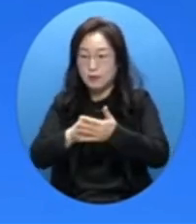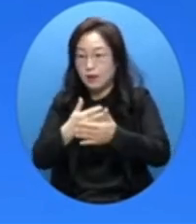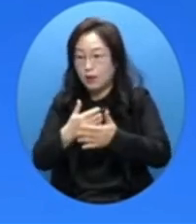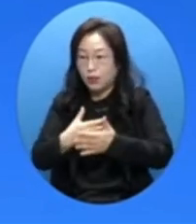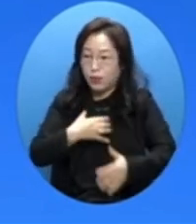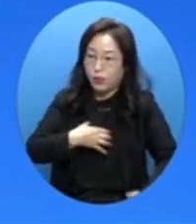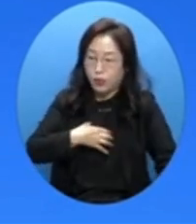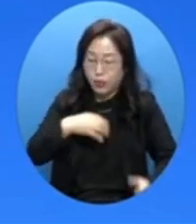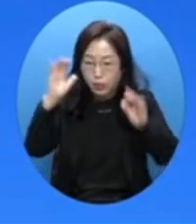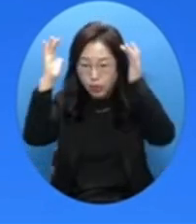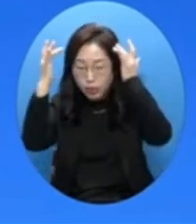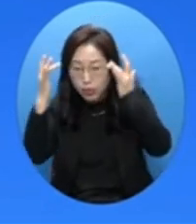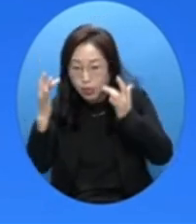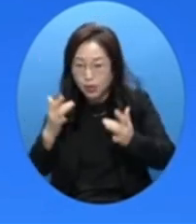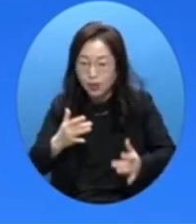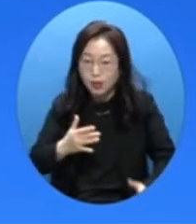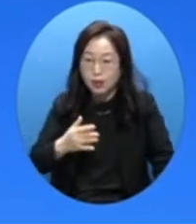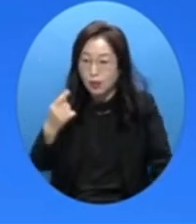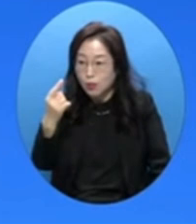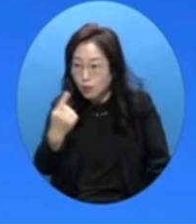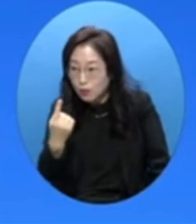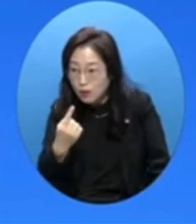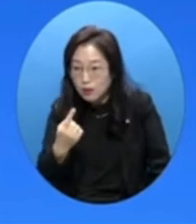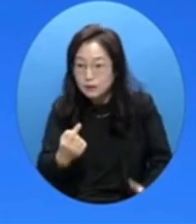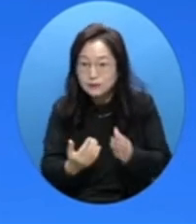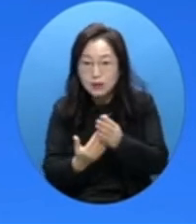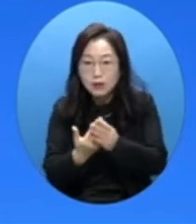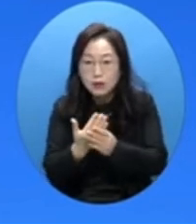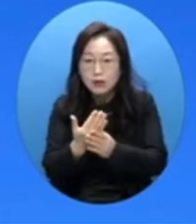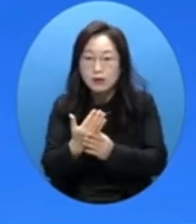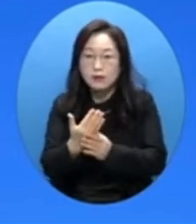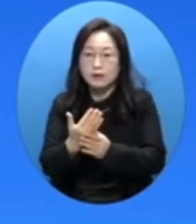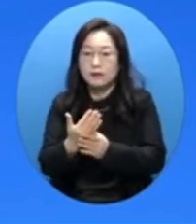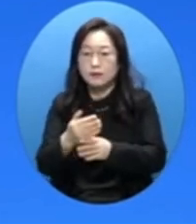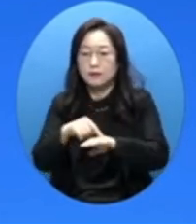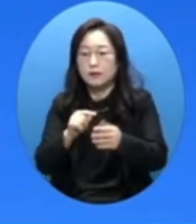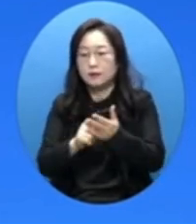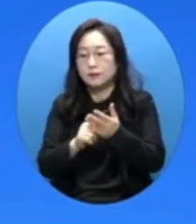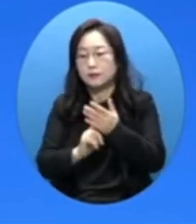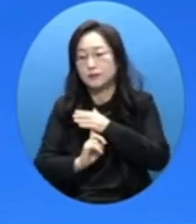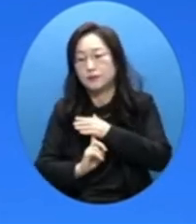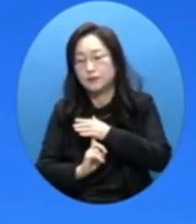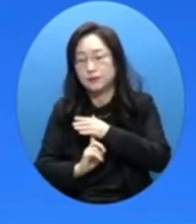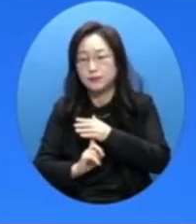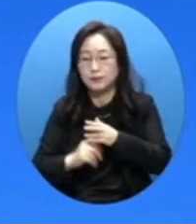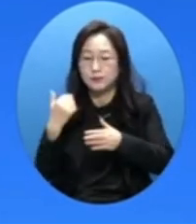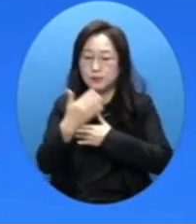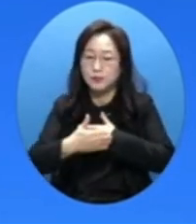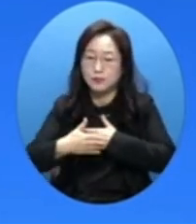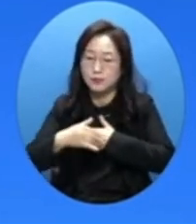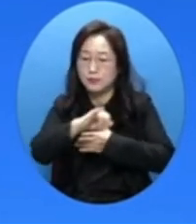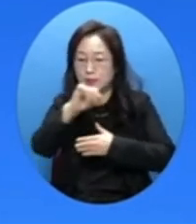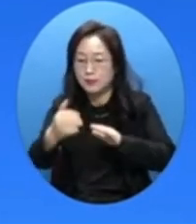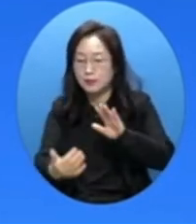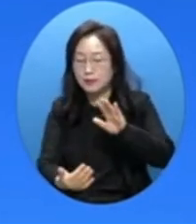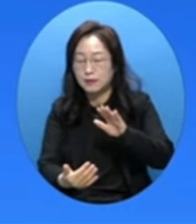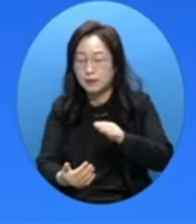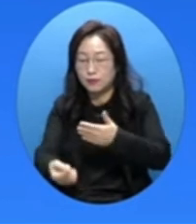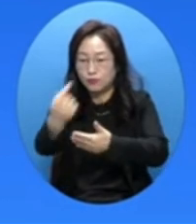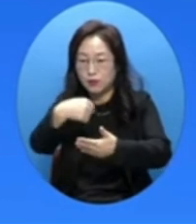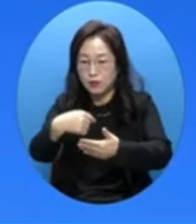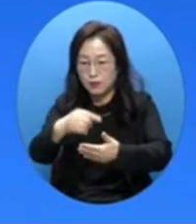다가오면 마음이 무너지고 육신의 면역체가 무너져서 몸도 무너지고 모든 것이 무너지는